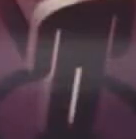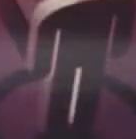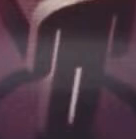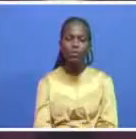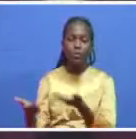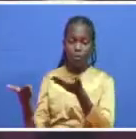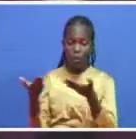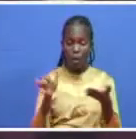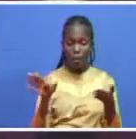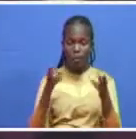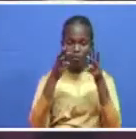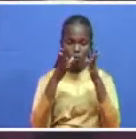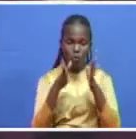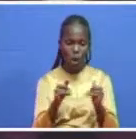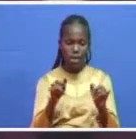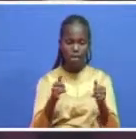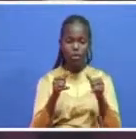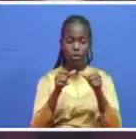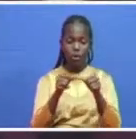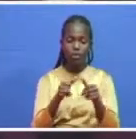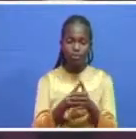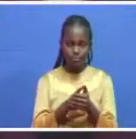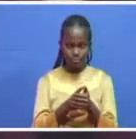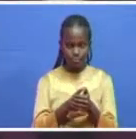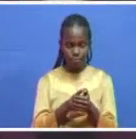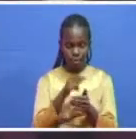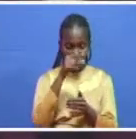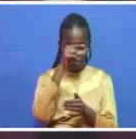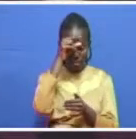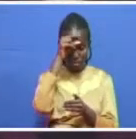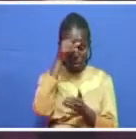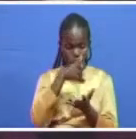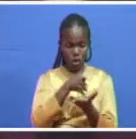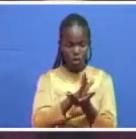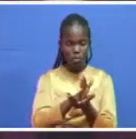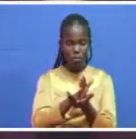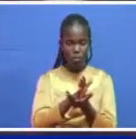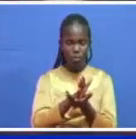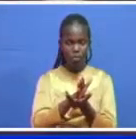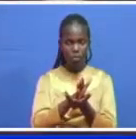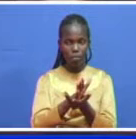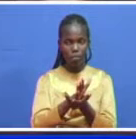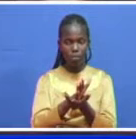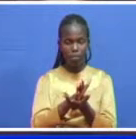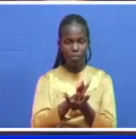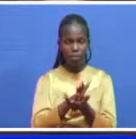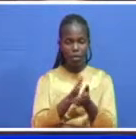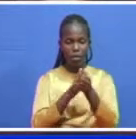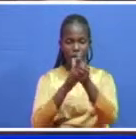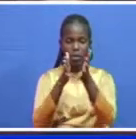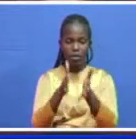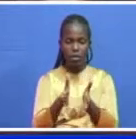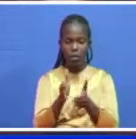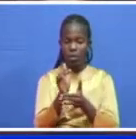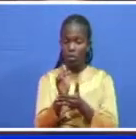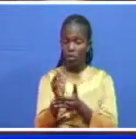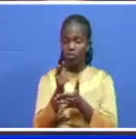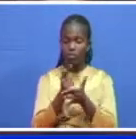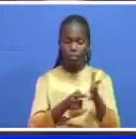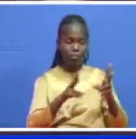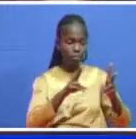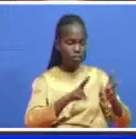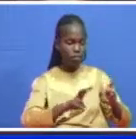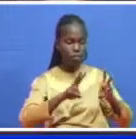Ni naudho chengi musesia tuendeye imwe silikali kwisila kula kwi tongo ni yakulwa kukunikila